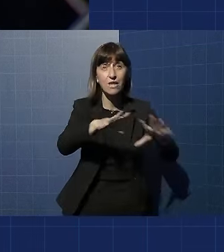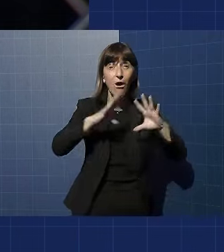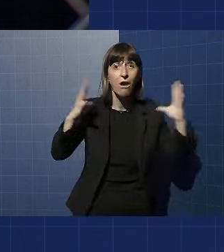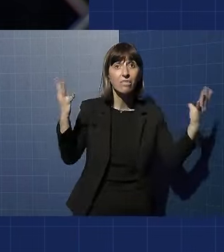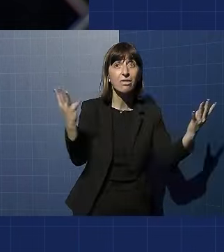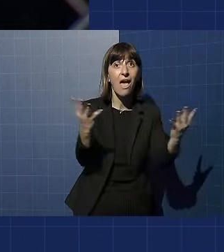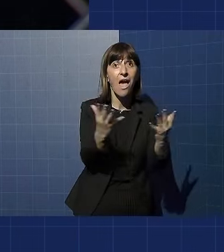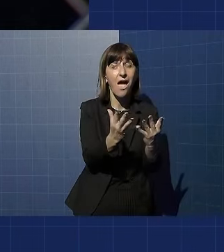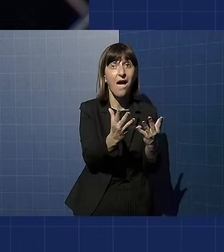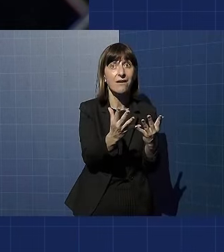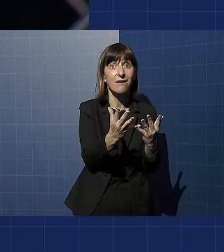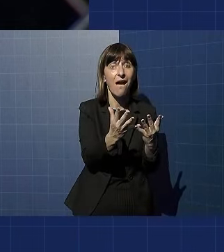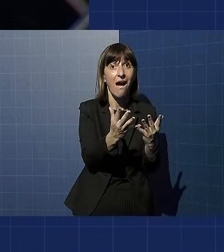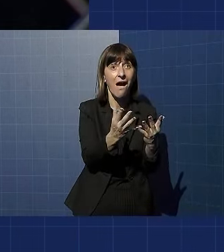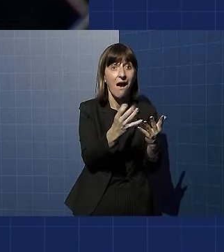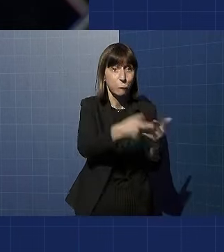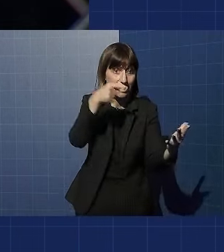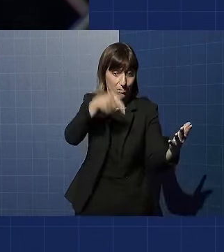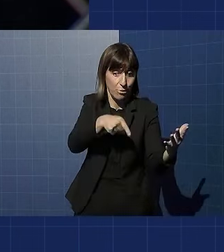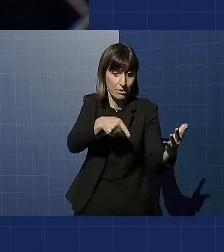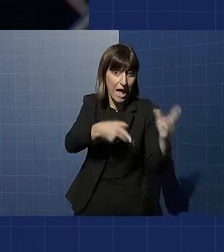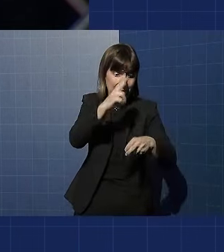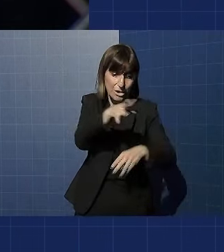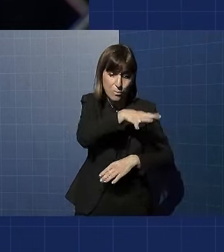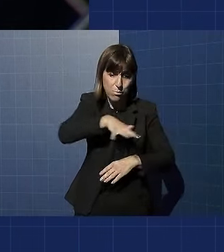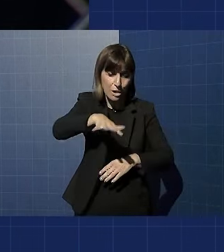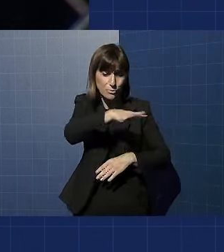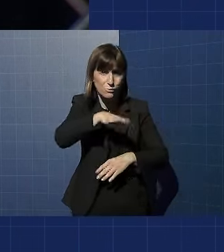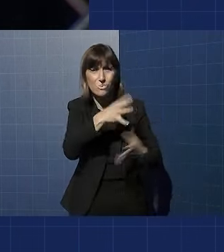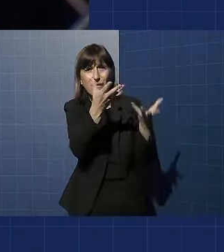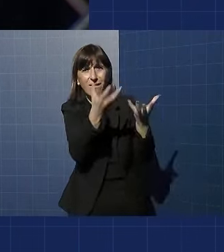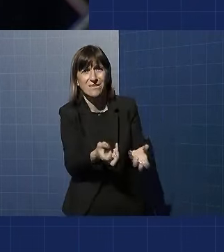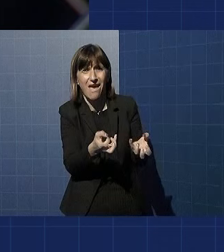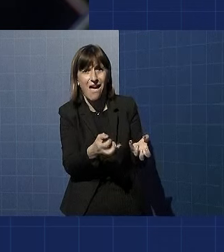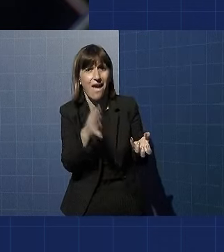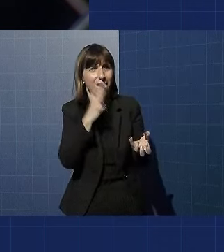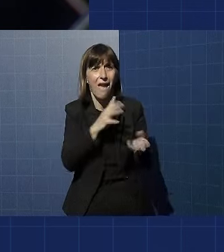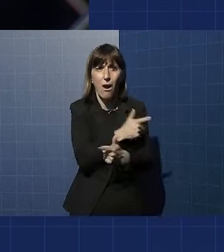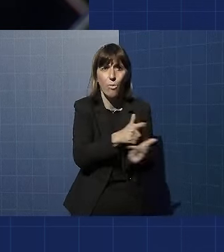c'è carenza idrica e quindi la risorsa d'acqua deve essere